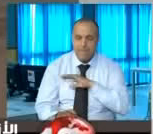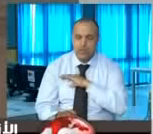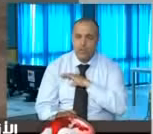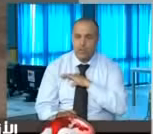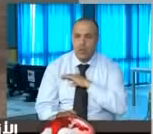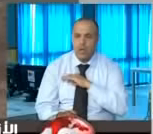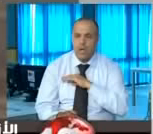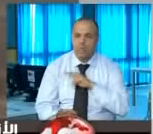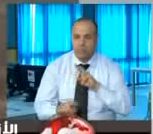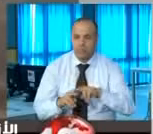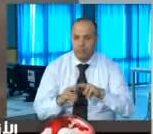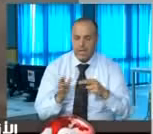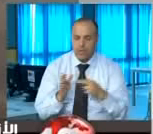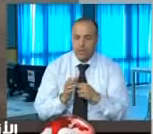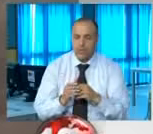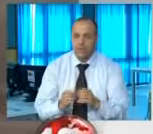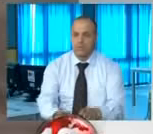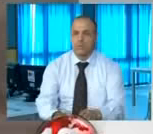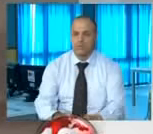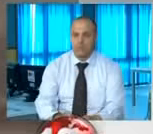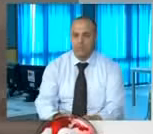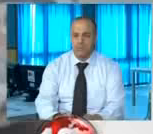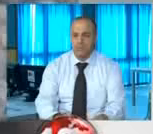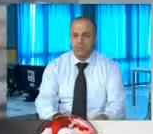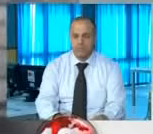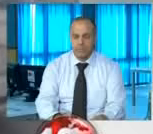في التسوية السورية.